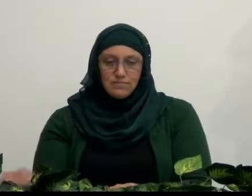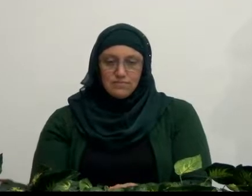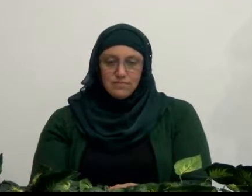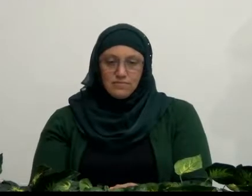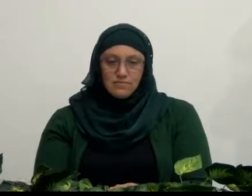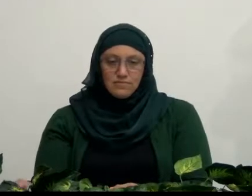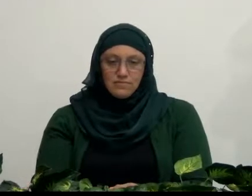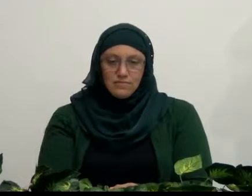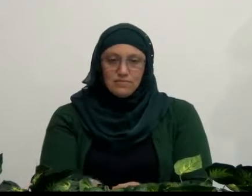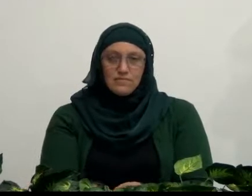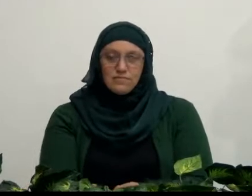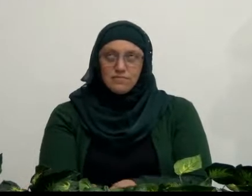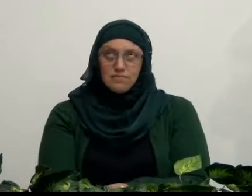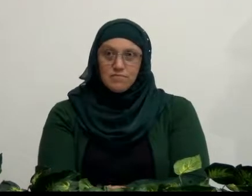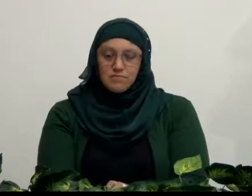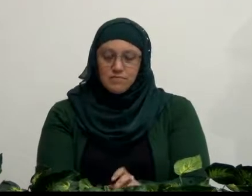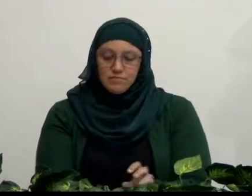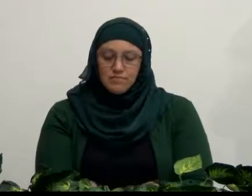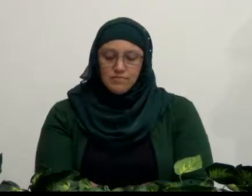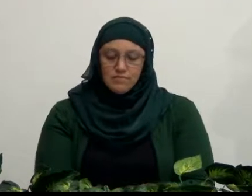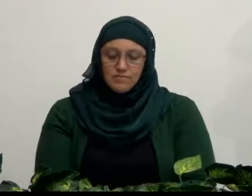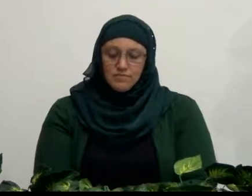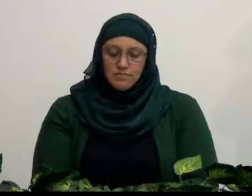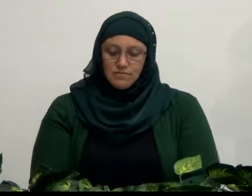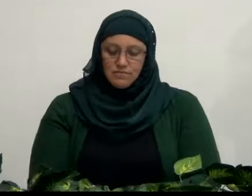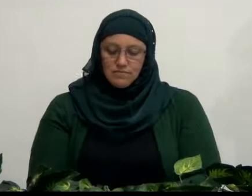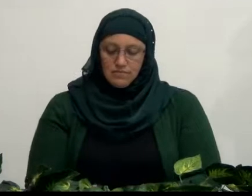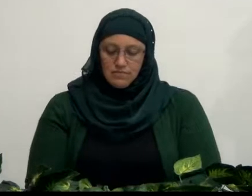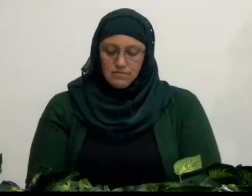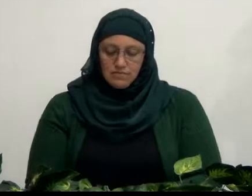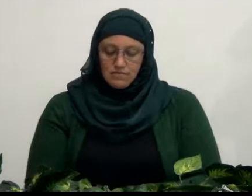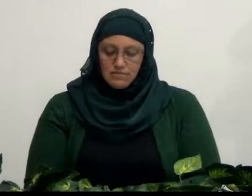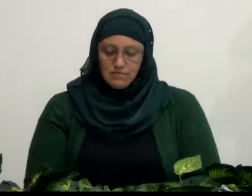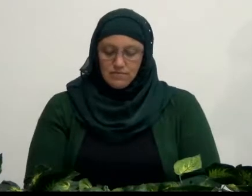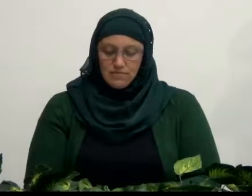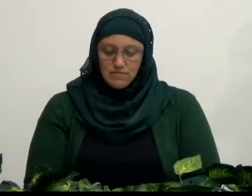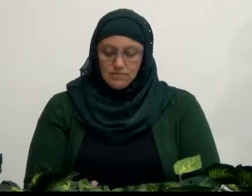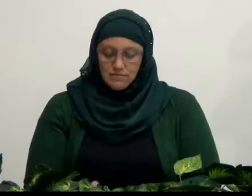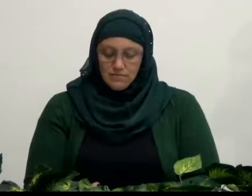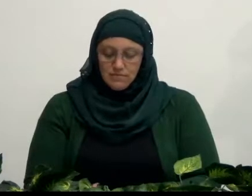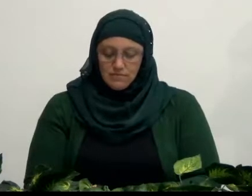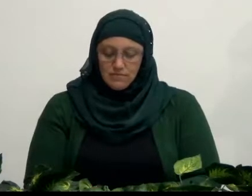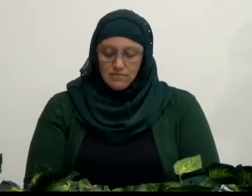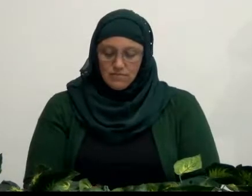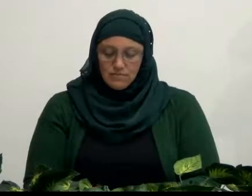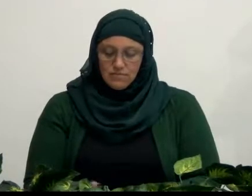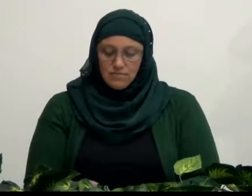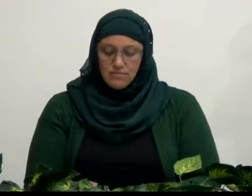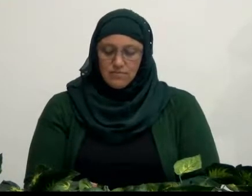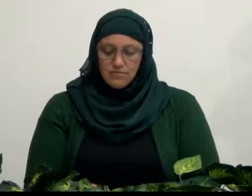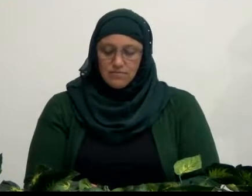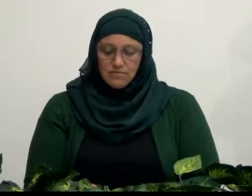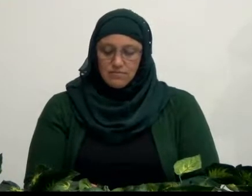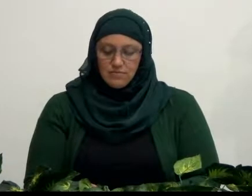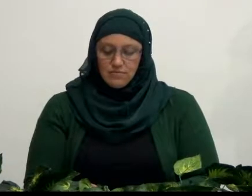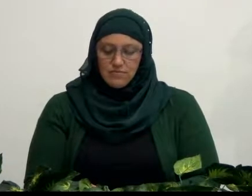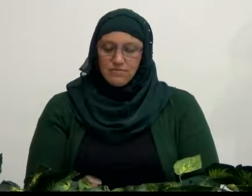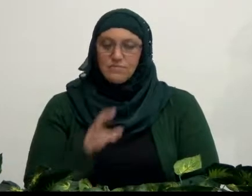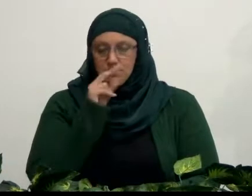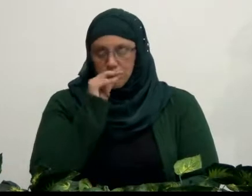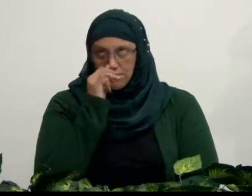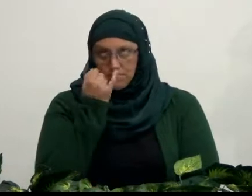يا حجة الله على خلقه يا